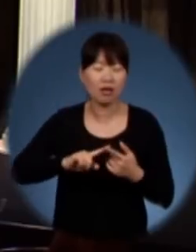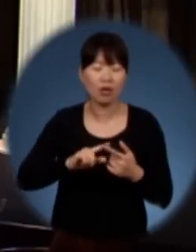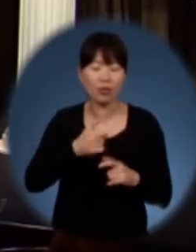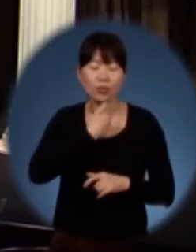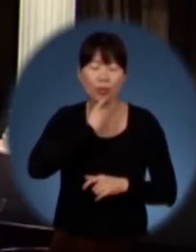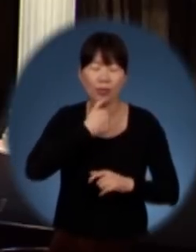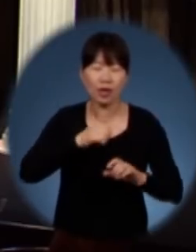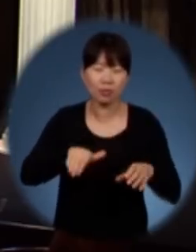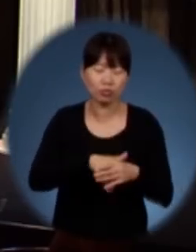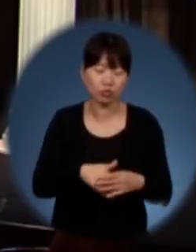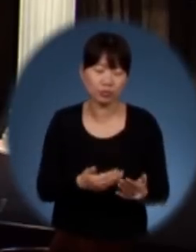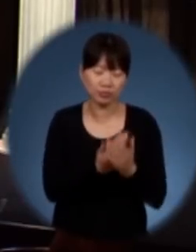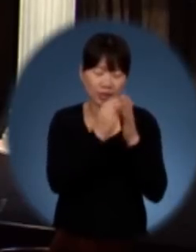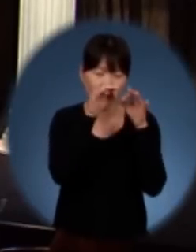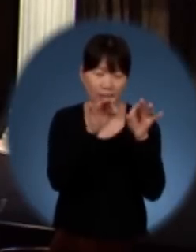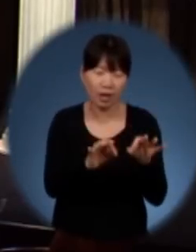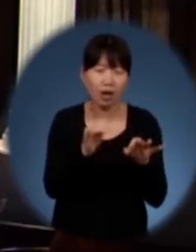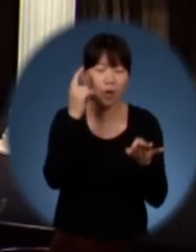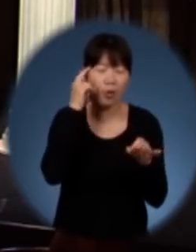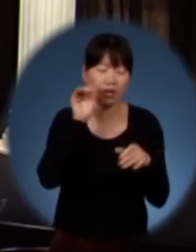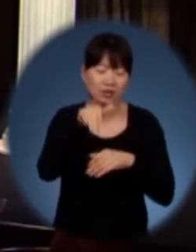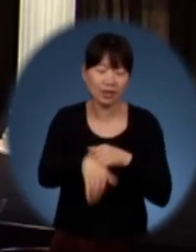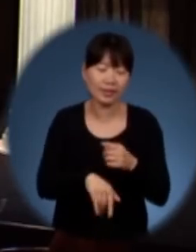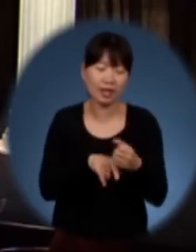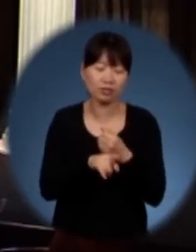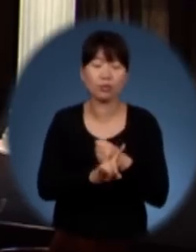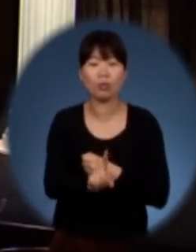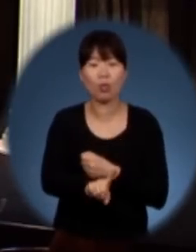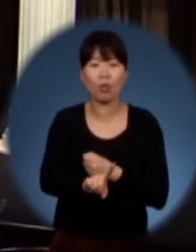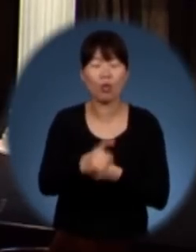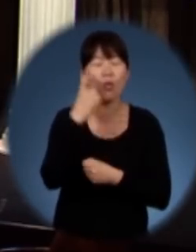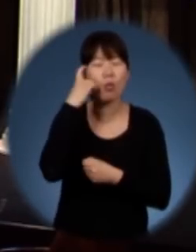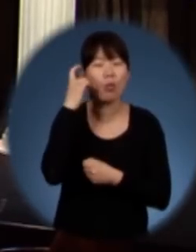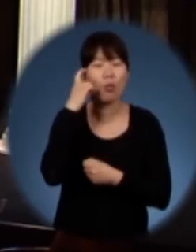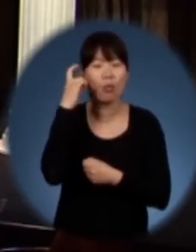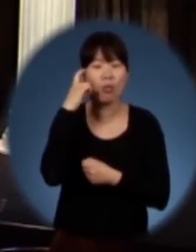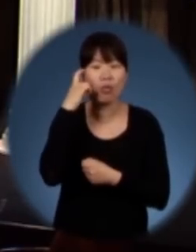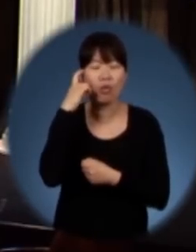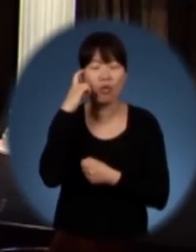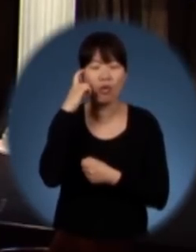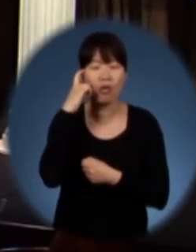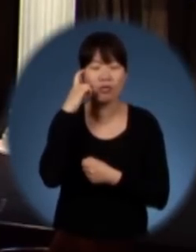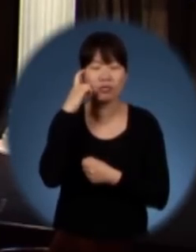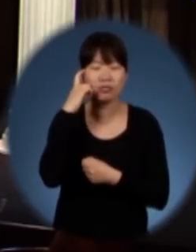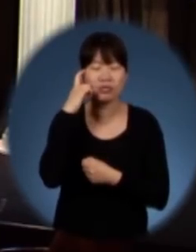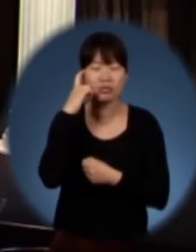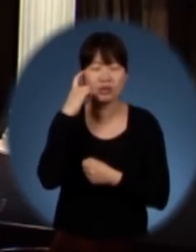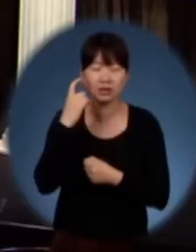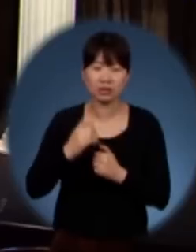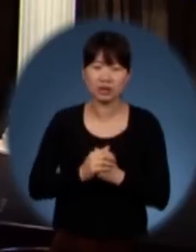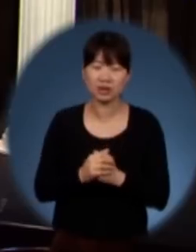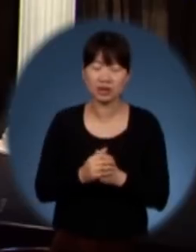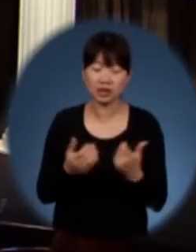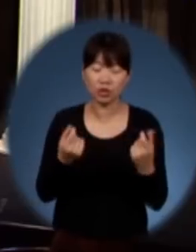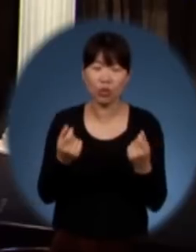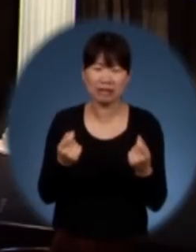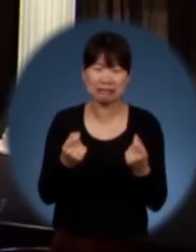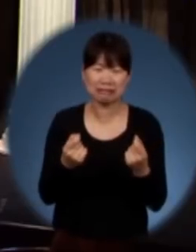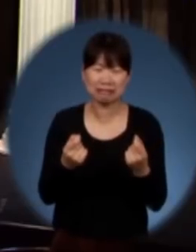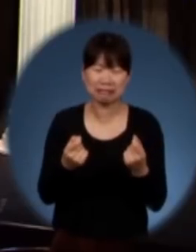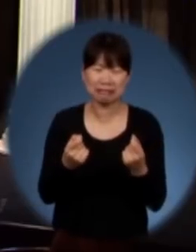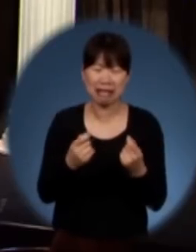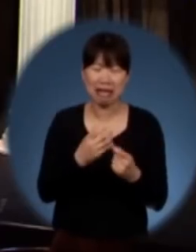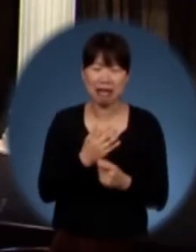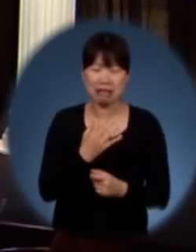문명은 왜 쇠퇴하게 되었을까요 왜 이렇게 스산한 유적지만 아무라